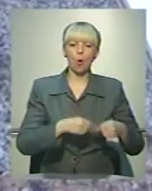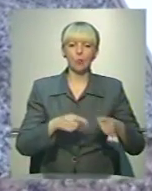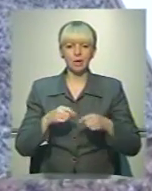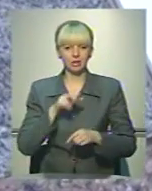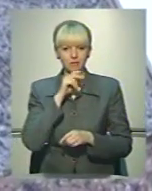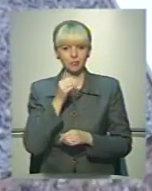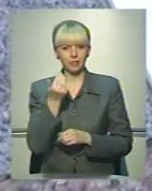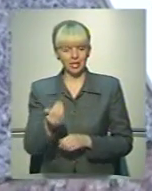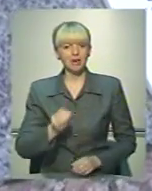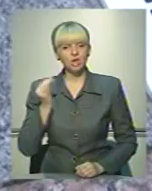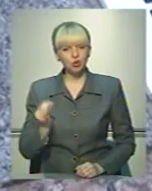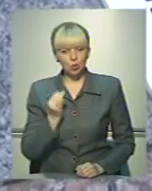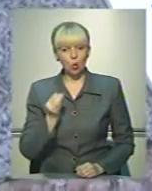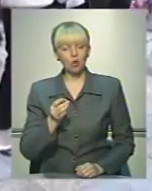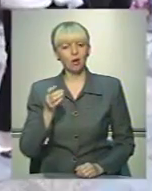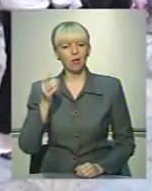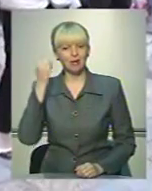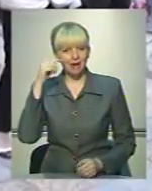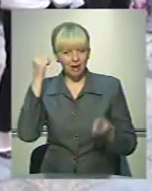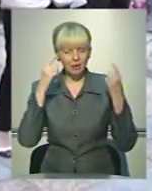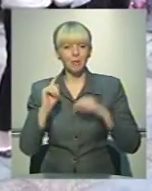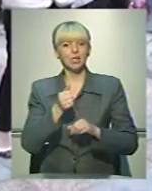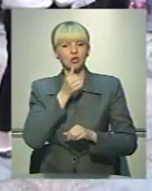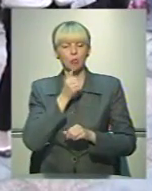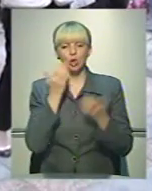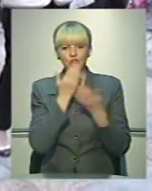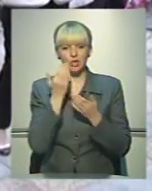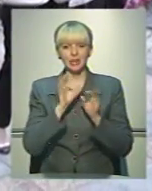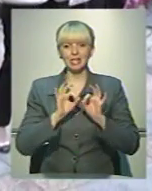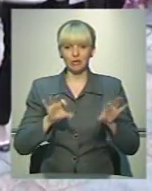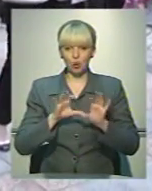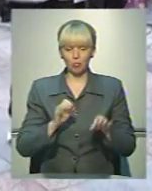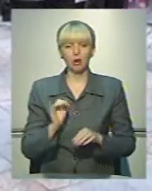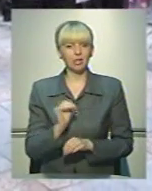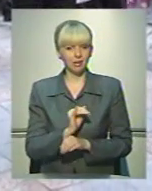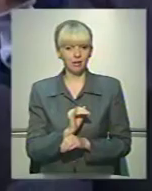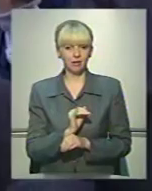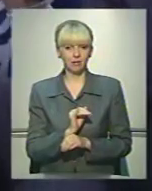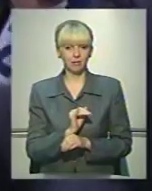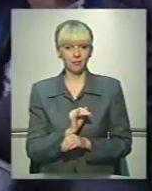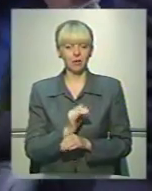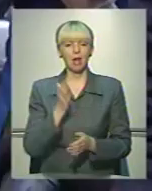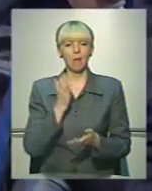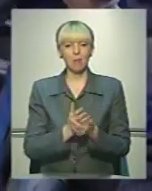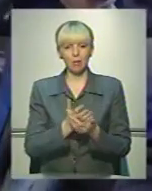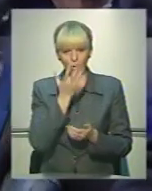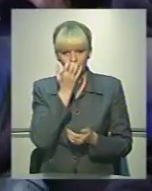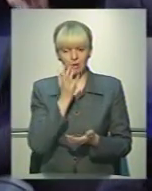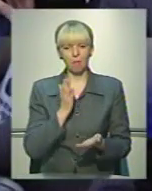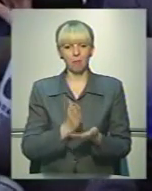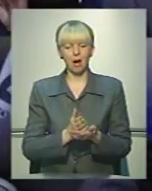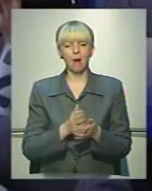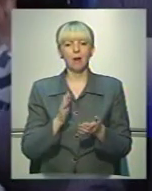Чернівців, їхню історію, легенди. Перша спроба зчитати інформацію і... Маємо фотографії, маємо